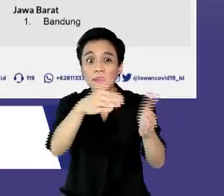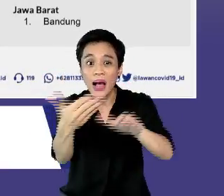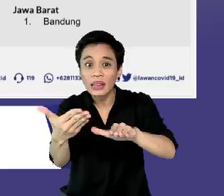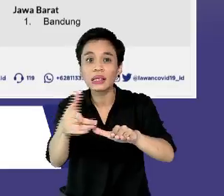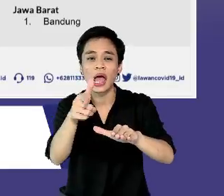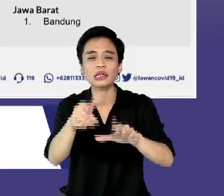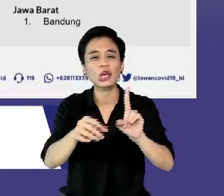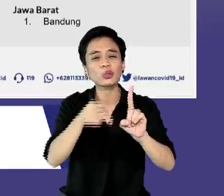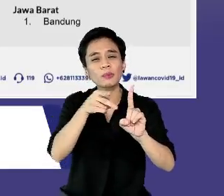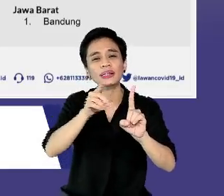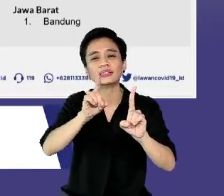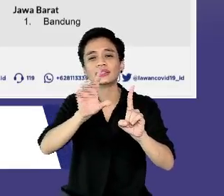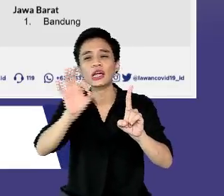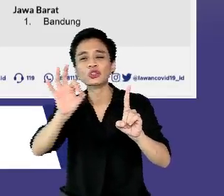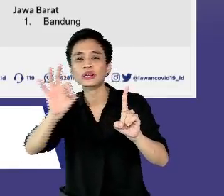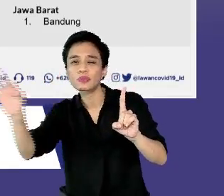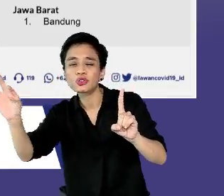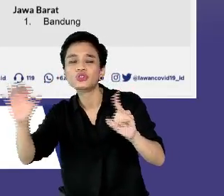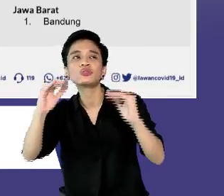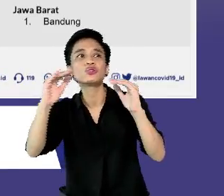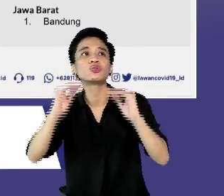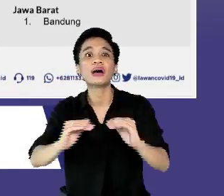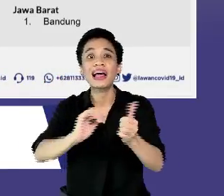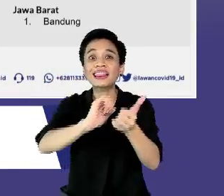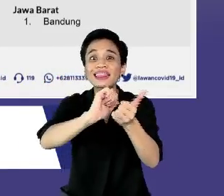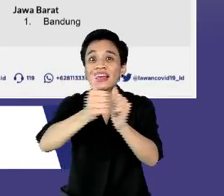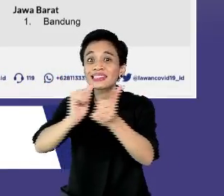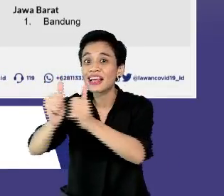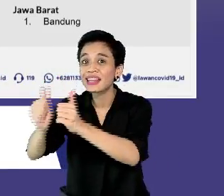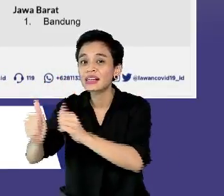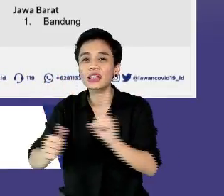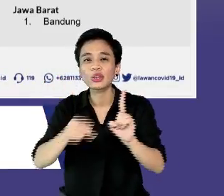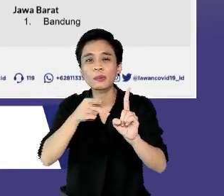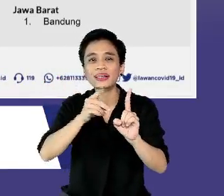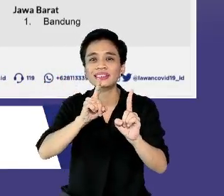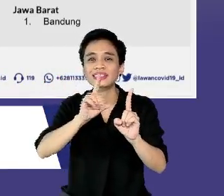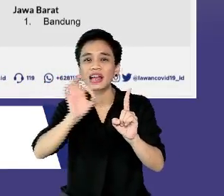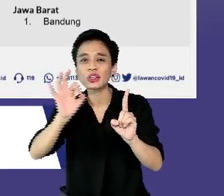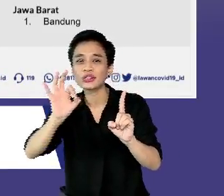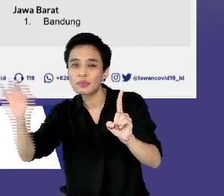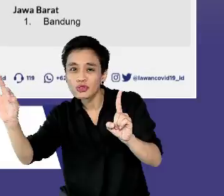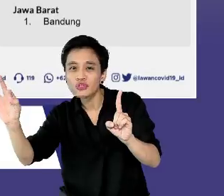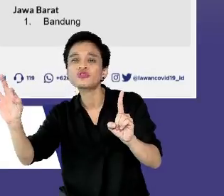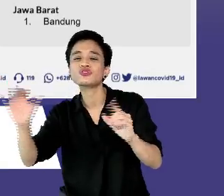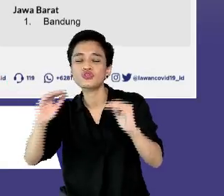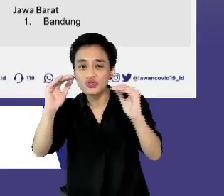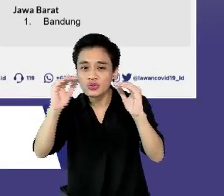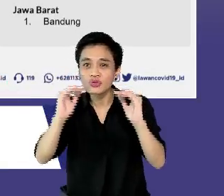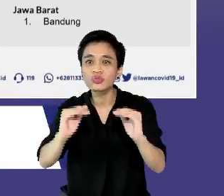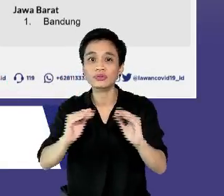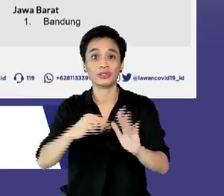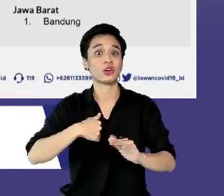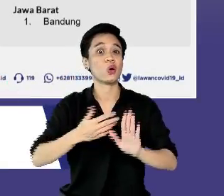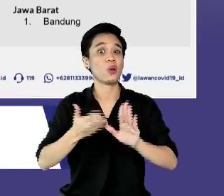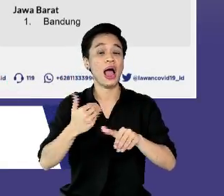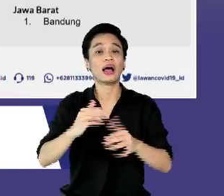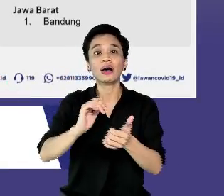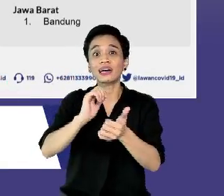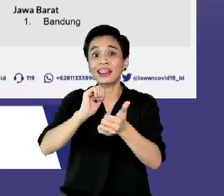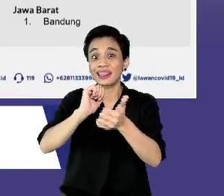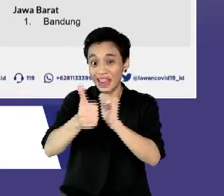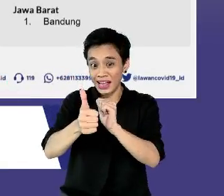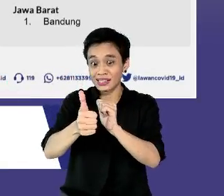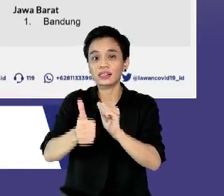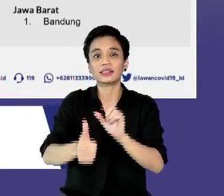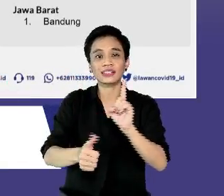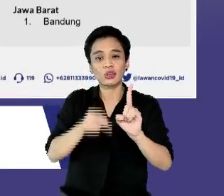100.000 penduduk, jumlah testing per 100.000 penduduk, kami ulangi, jumlah testing